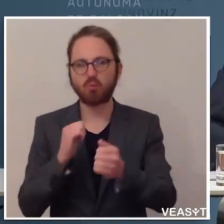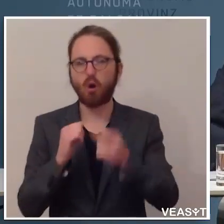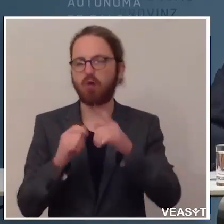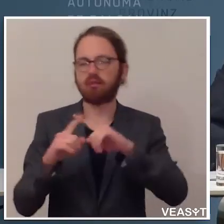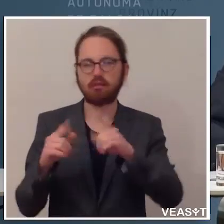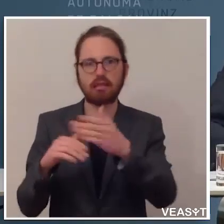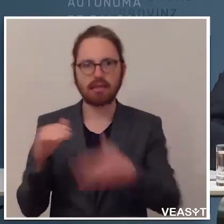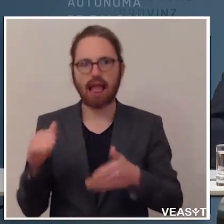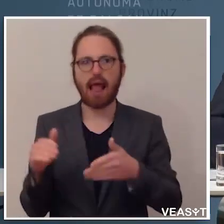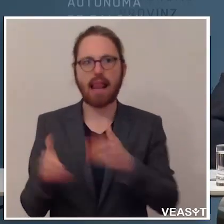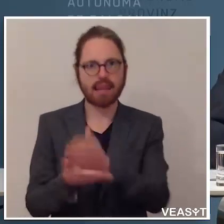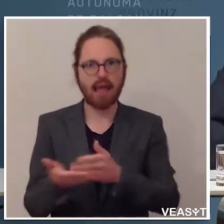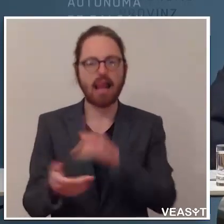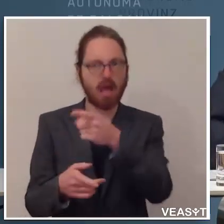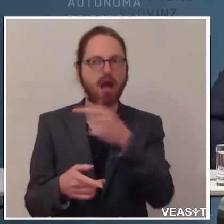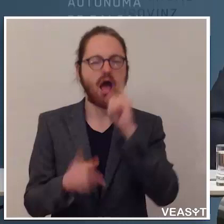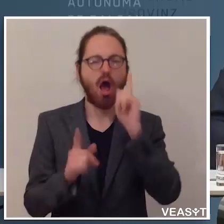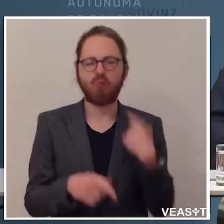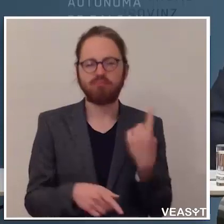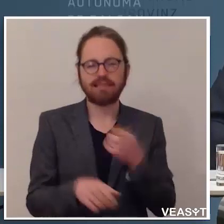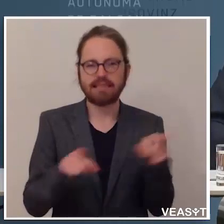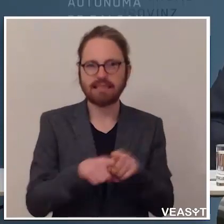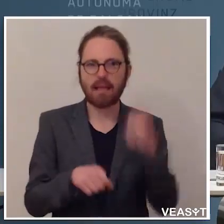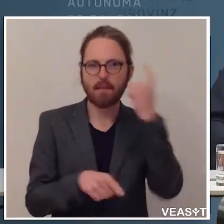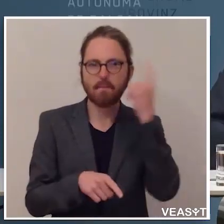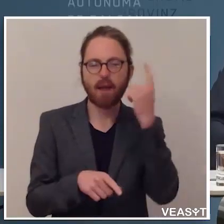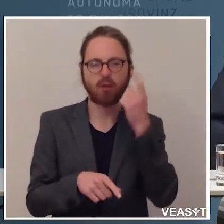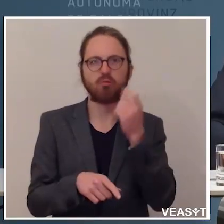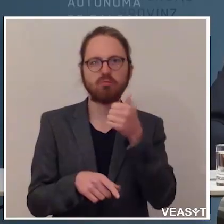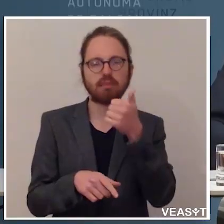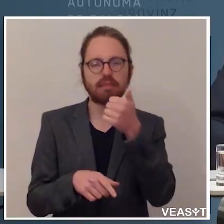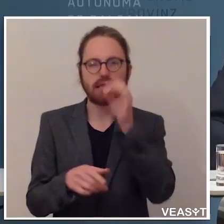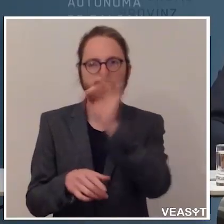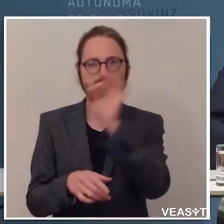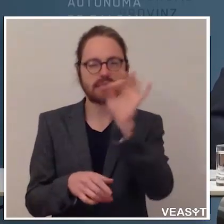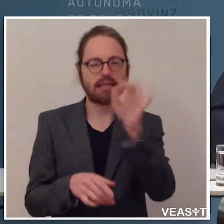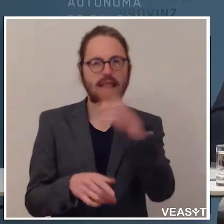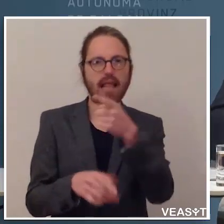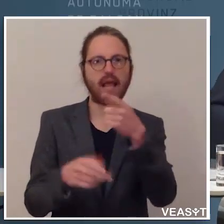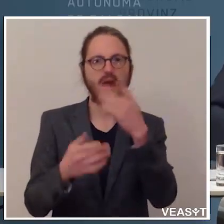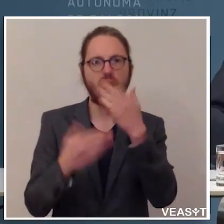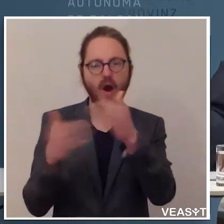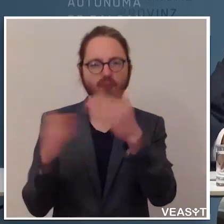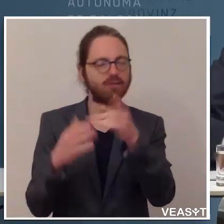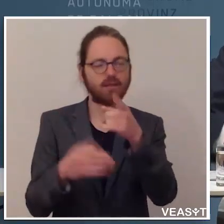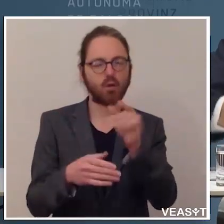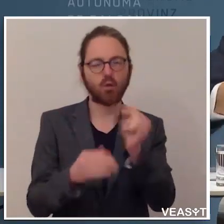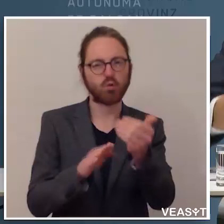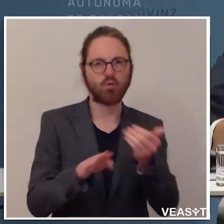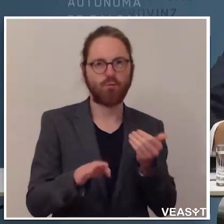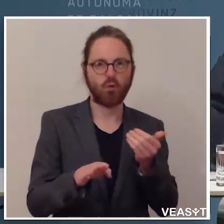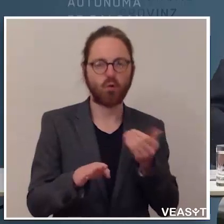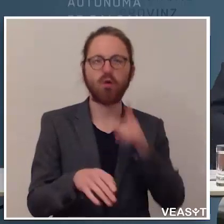auch wir glauben, dass es noch zu früh wäre, bestimmte Dinge zuzulassen. Wir wollen jetzt die wirklich auch notwendigen für